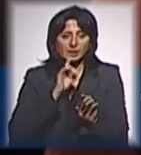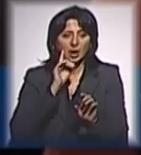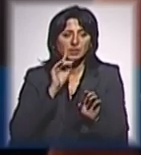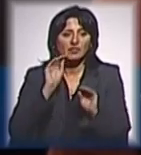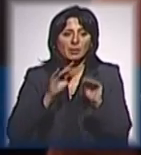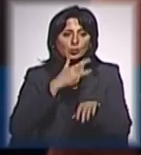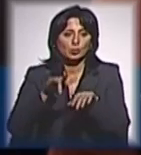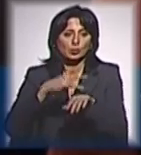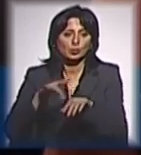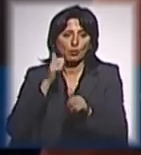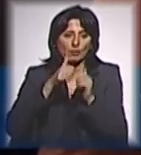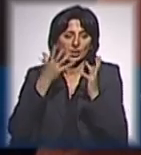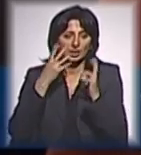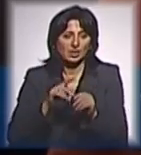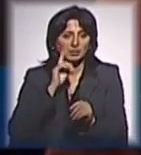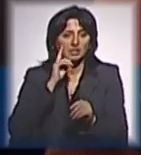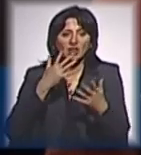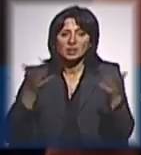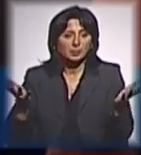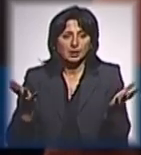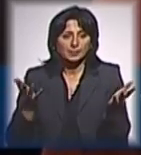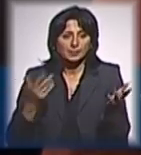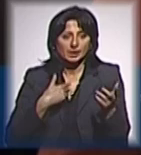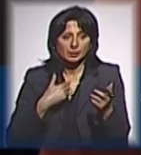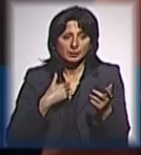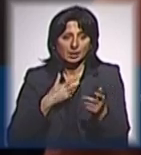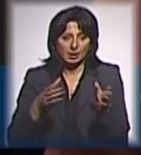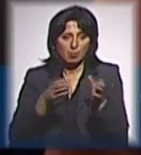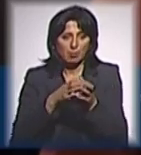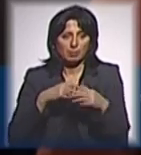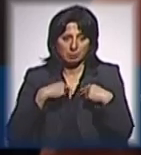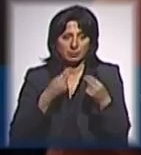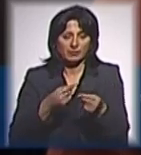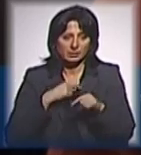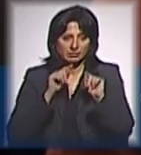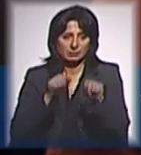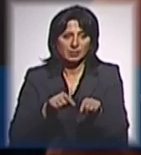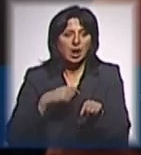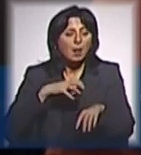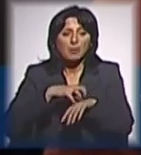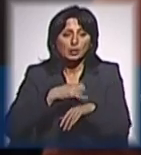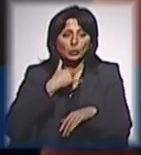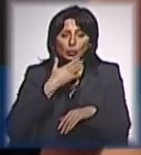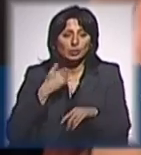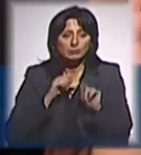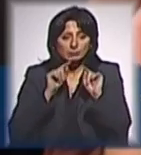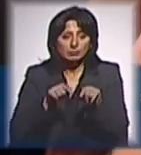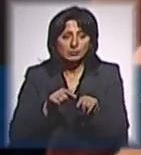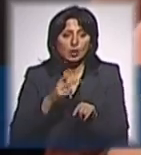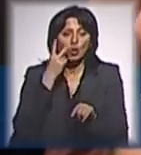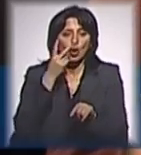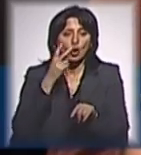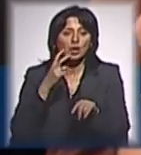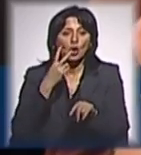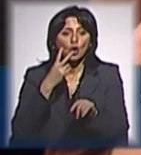გამწვანებას ანადგურებენ ყოველდღიურად. შესაბამისად, ჩემი თანხმობა, რომელიც მე ამ ბლოკს მივეცი, მე უპარტიო გახლავარ, იყო გამოწვეული ორი